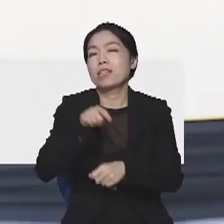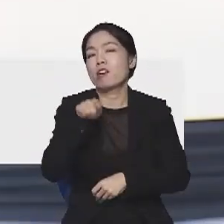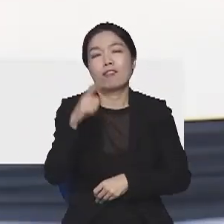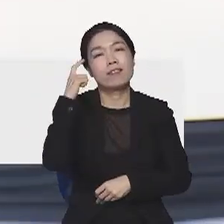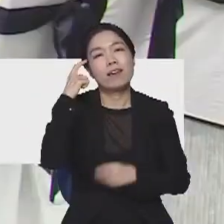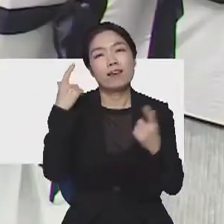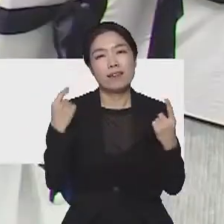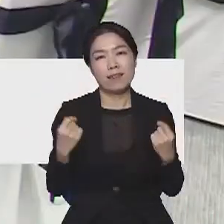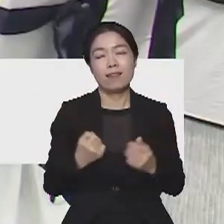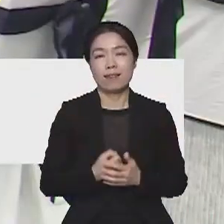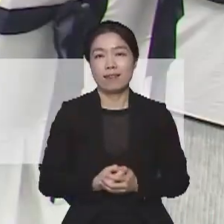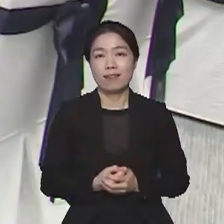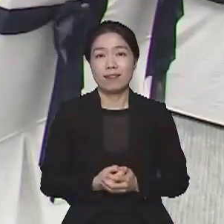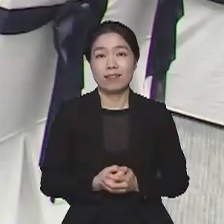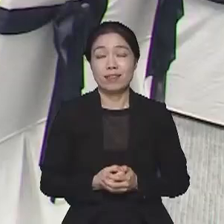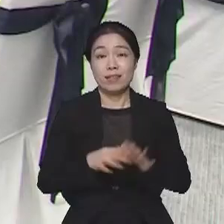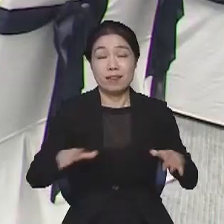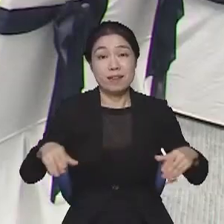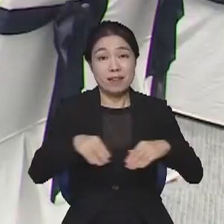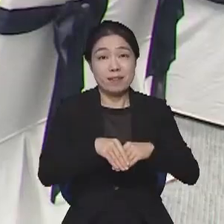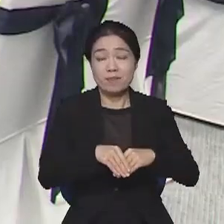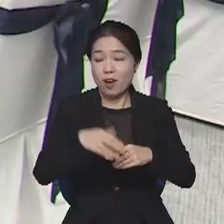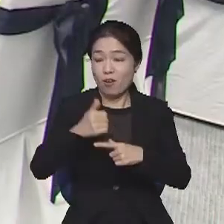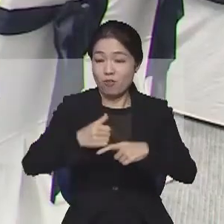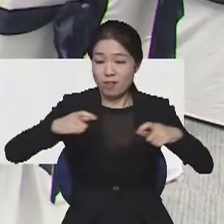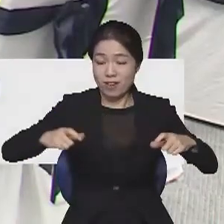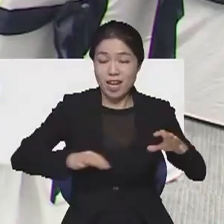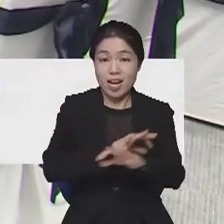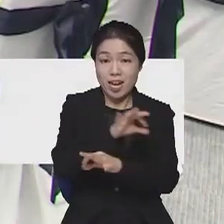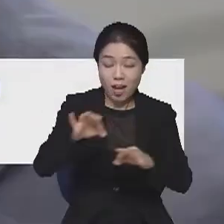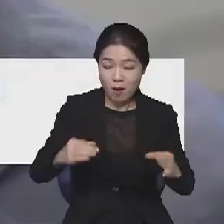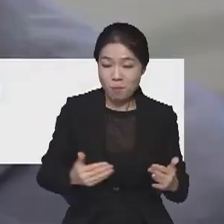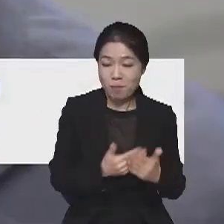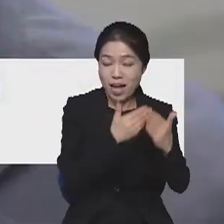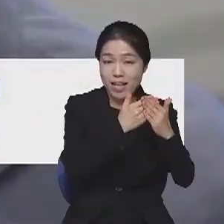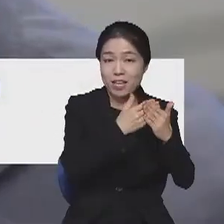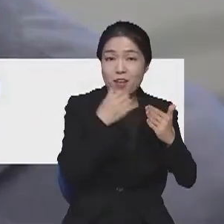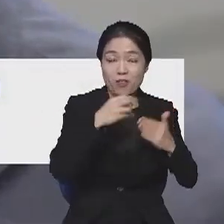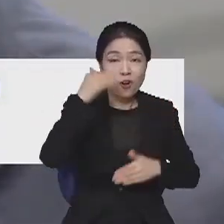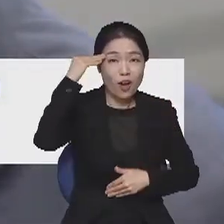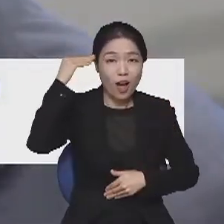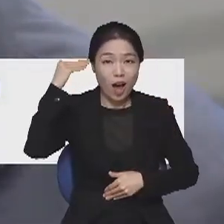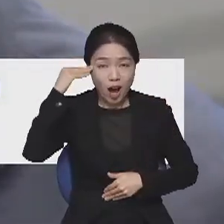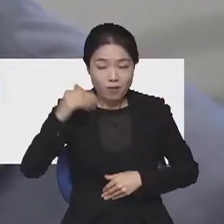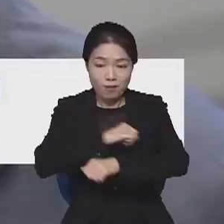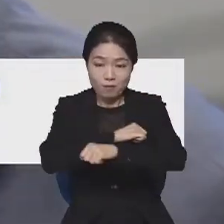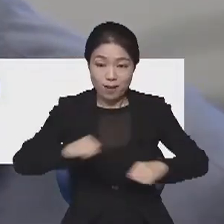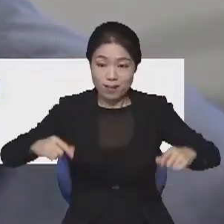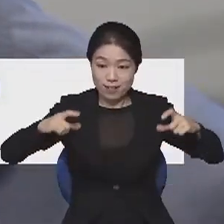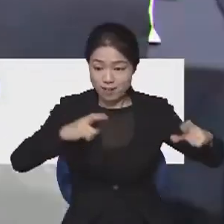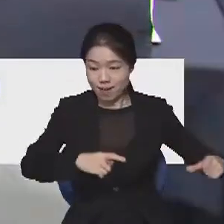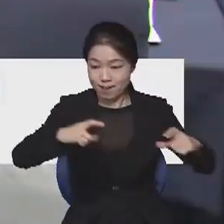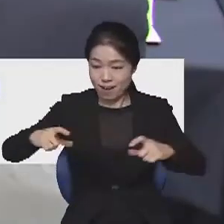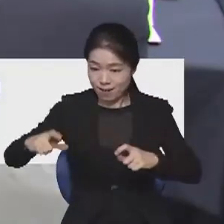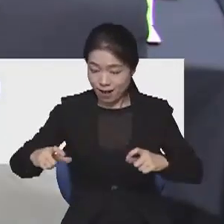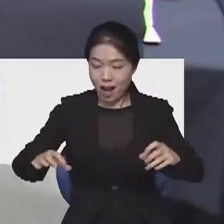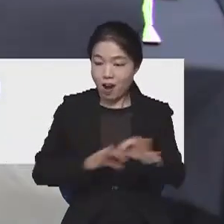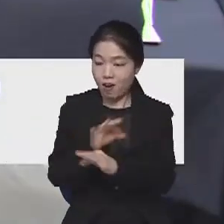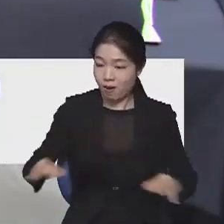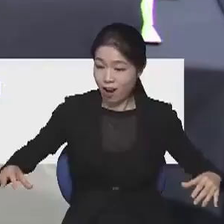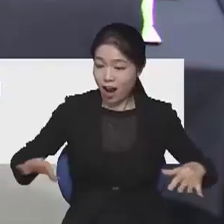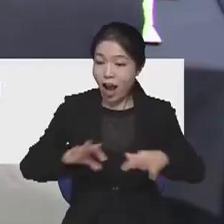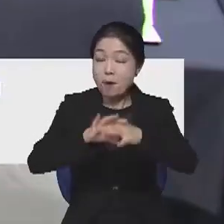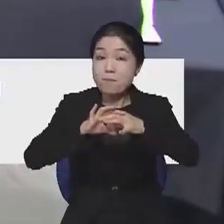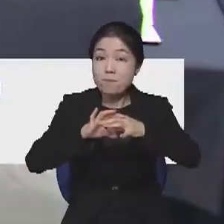것이라고 생각합니다. 이번 협력은 호남권의 경제 번영은 물론 대한민국 광역단체 간 경제협력의